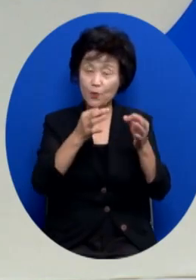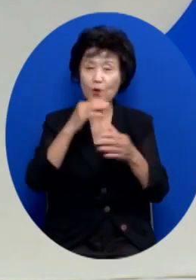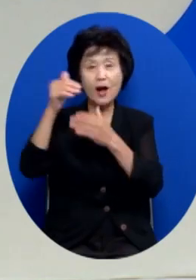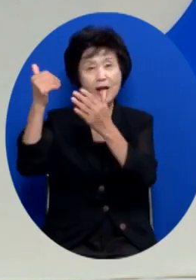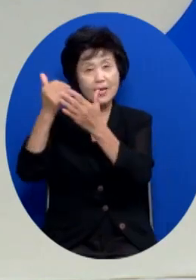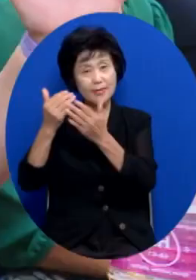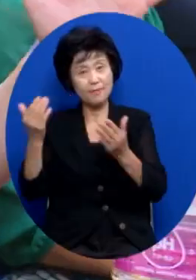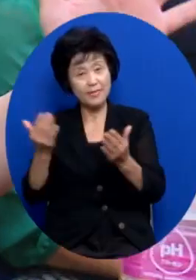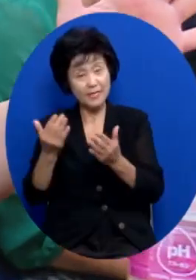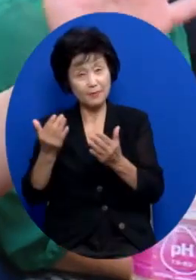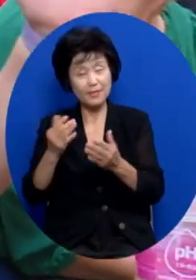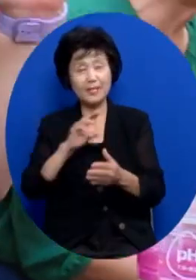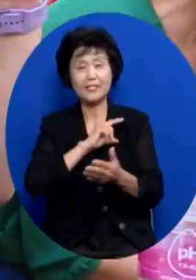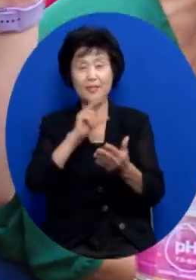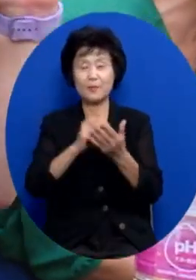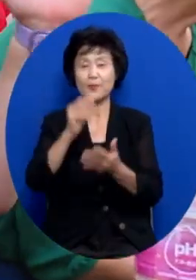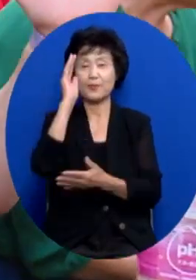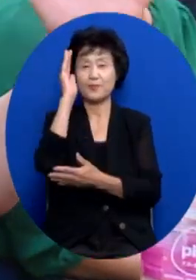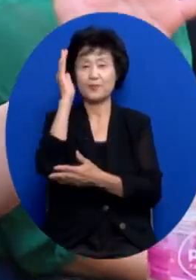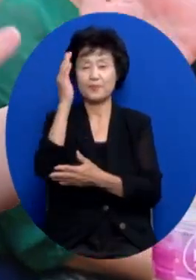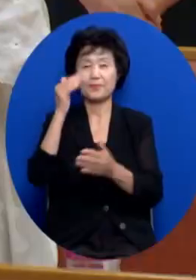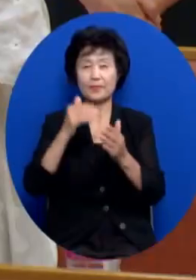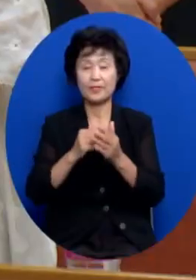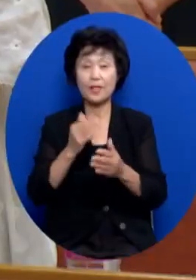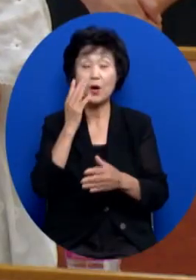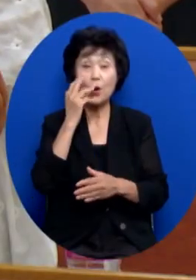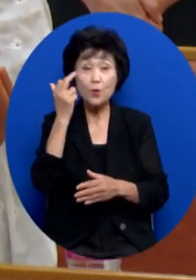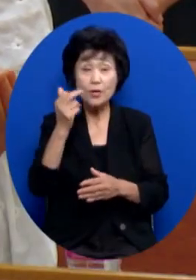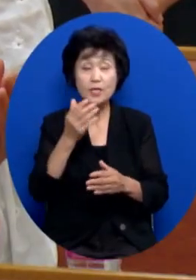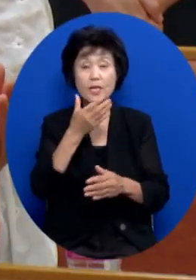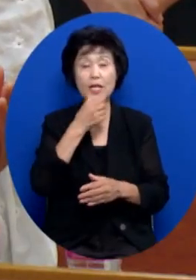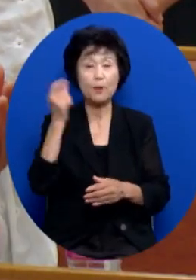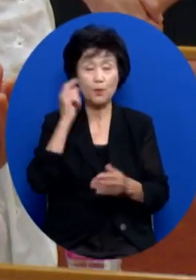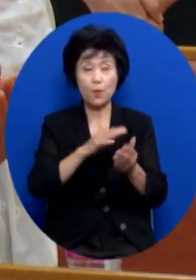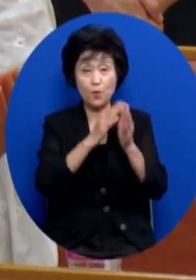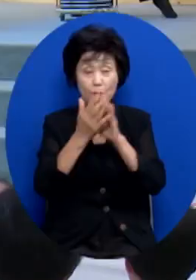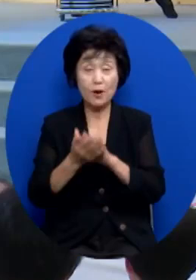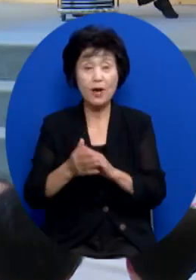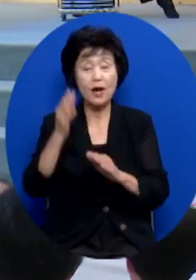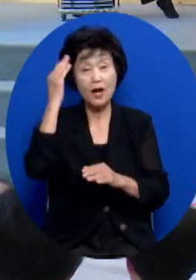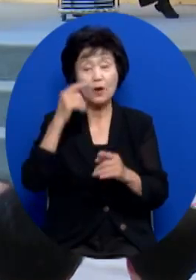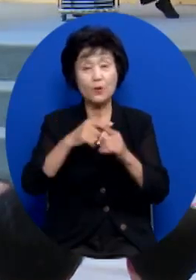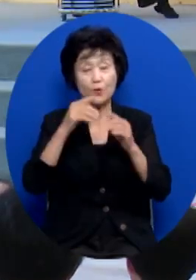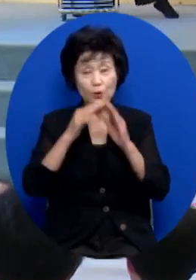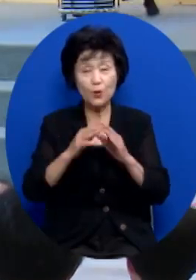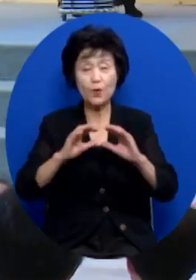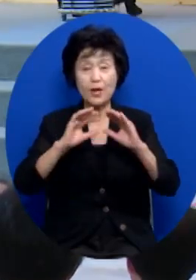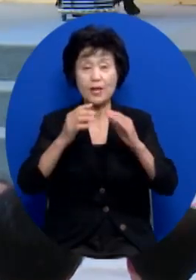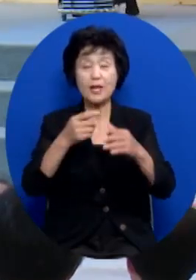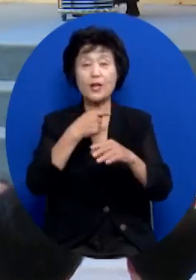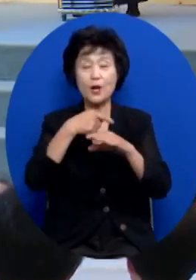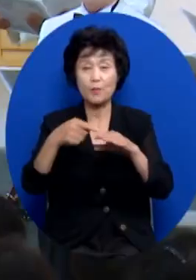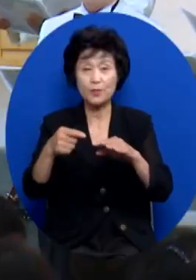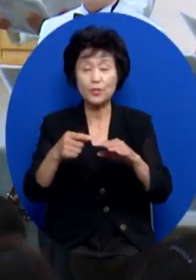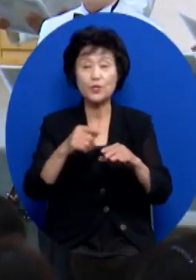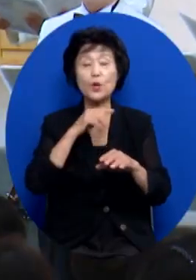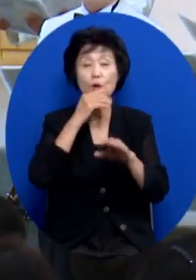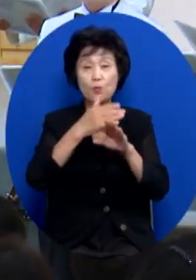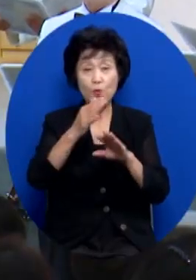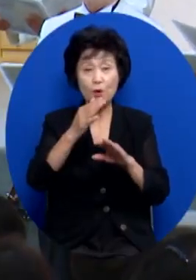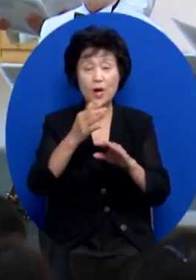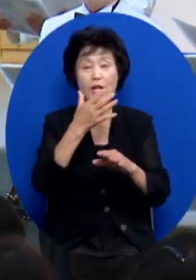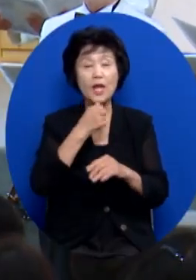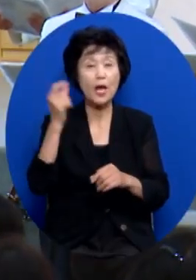제목으로 말씀을 전했습니다 또한 울산의 고구마와 한국교회를 위해 나라와 민족을 위해 북한을 보고마워